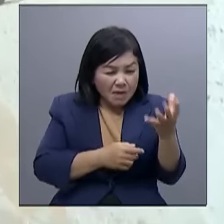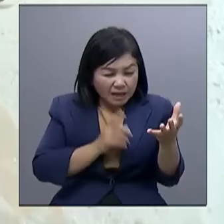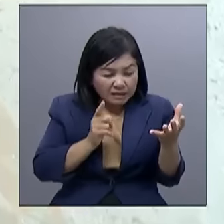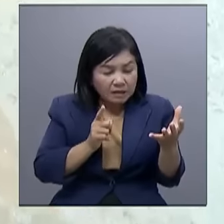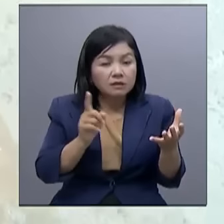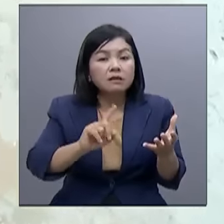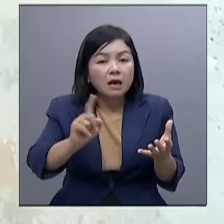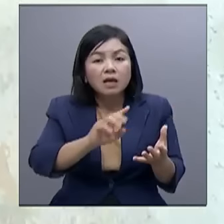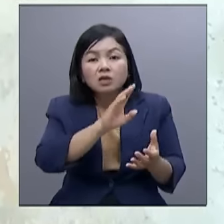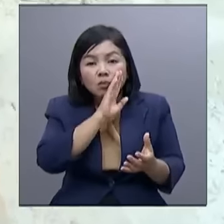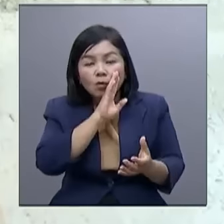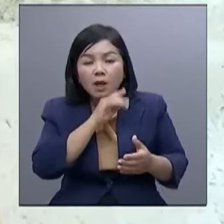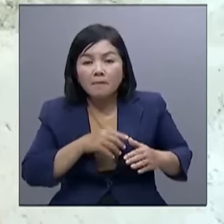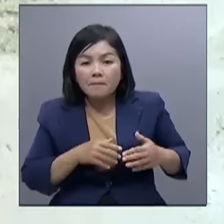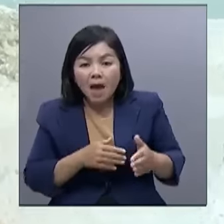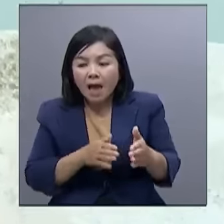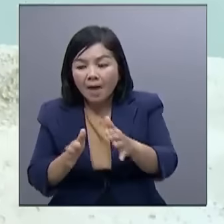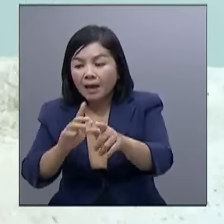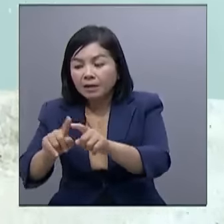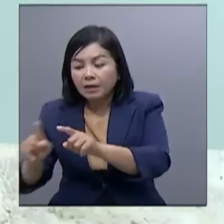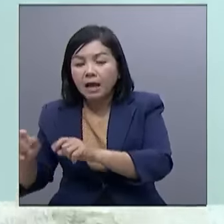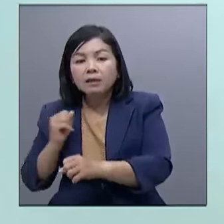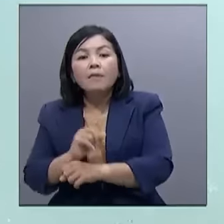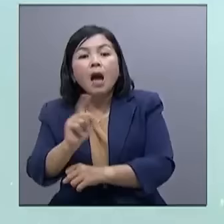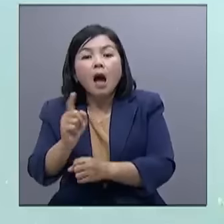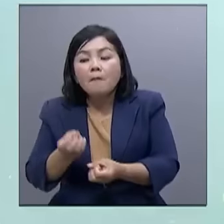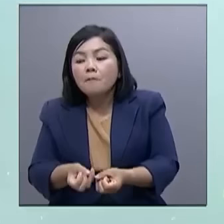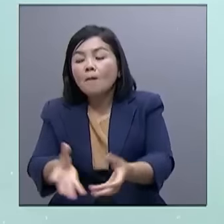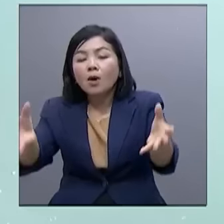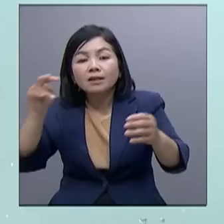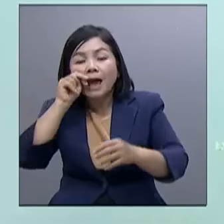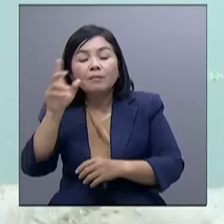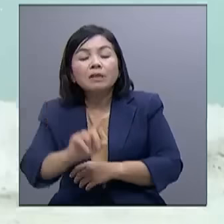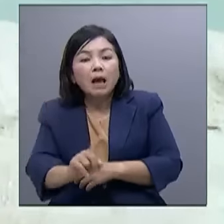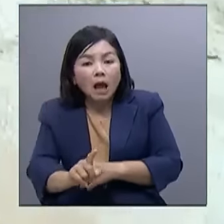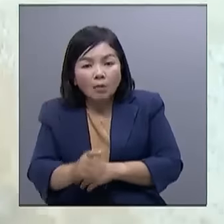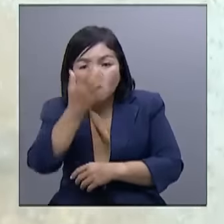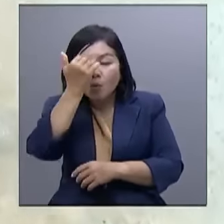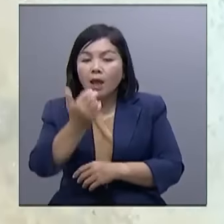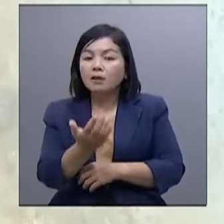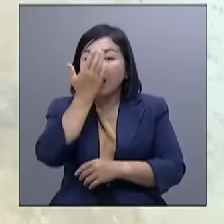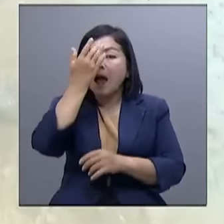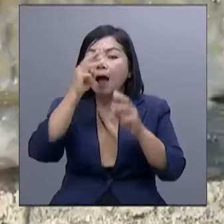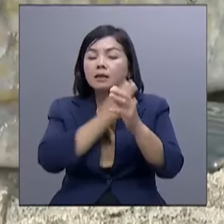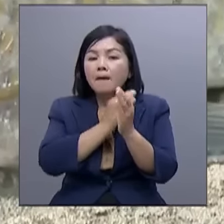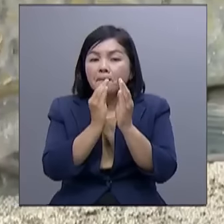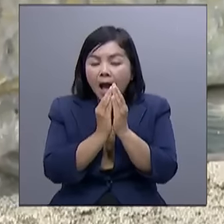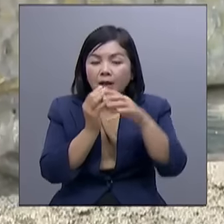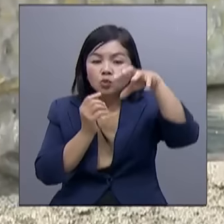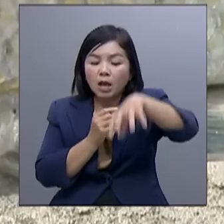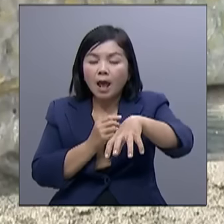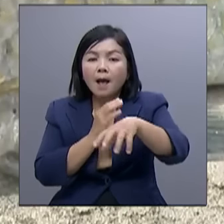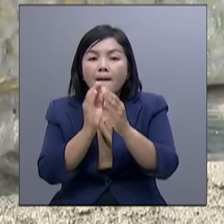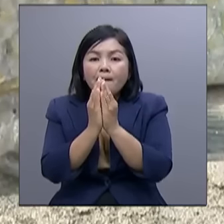ครับหากเป็นปลาชนิดอื่นจะทําอย่างไรจะปล่อยกลับคืนแหล่งน้ําหรือไม่ครับเพราะว่าบริเวณที่มีการจับปลาในวันนี้เนี่ยนะครับ